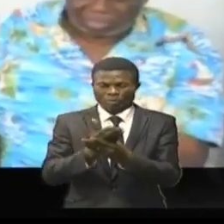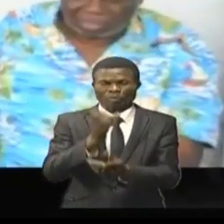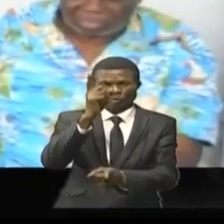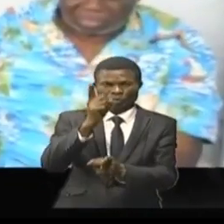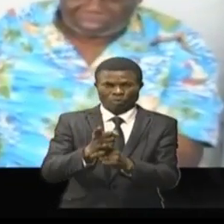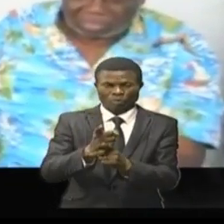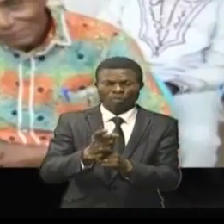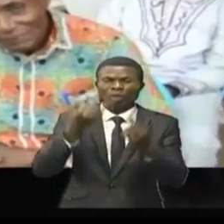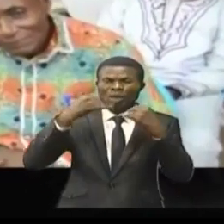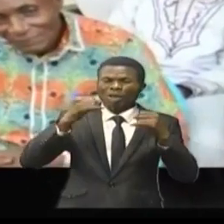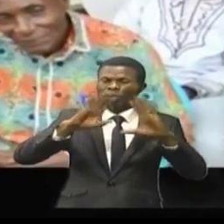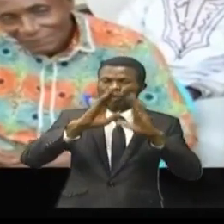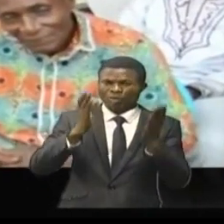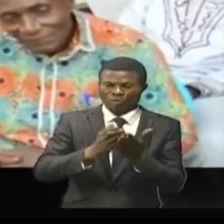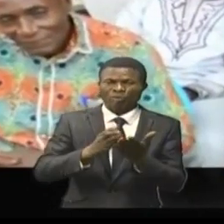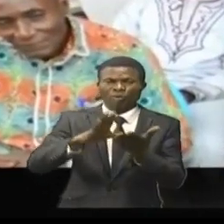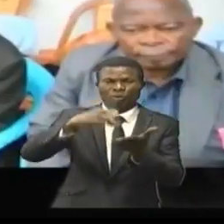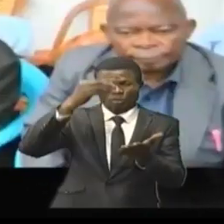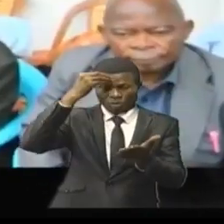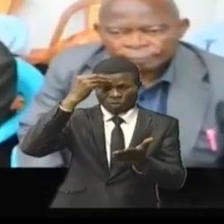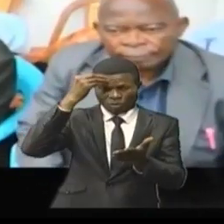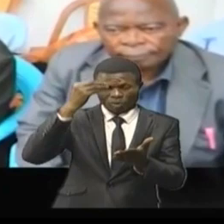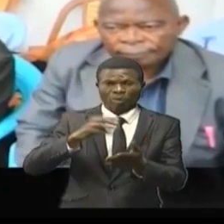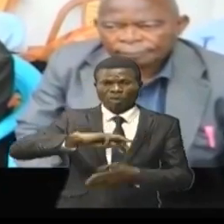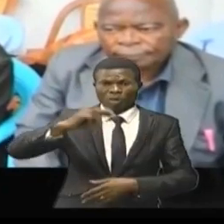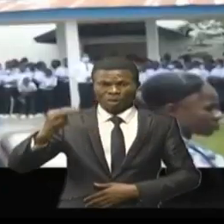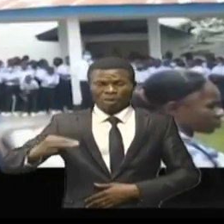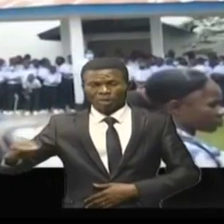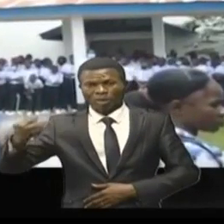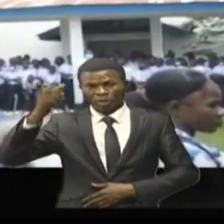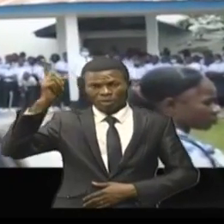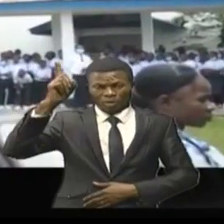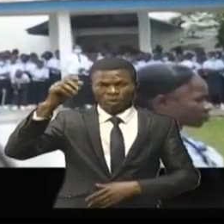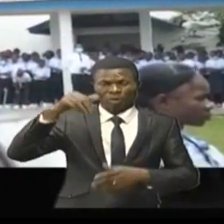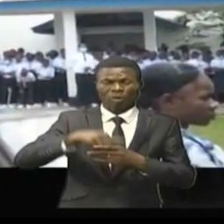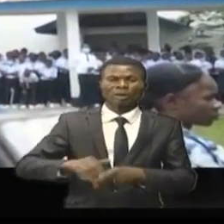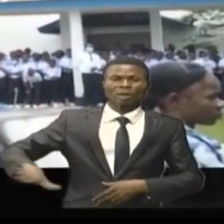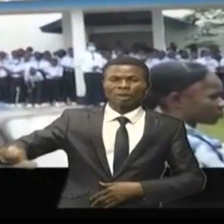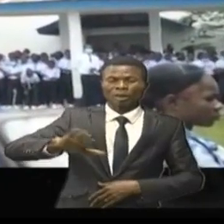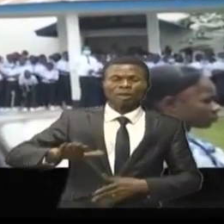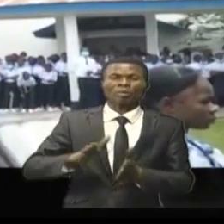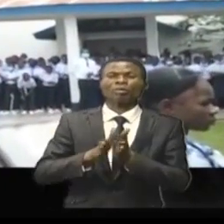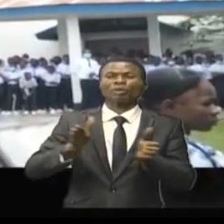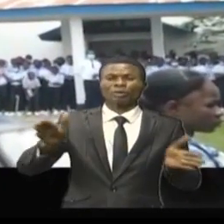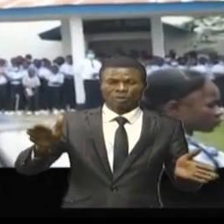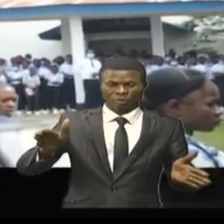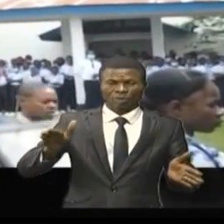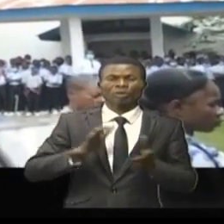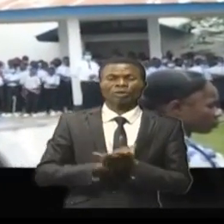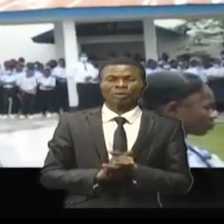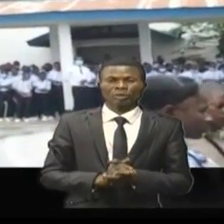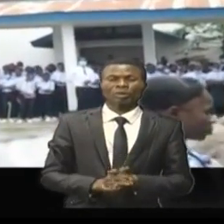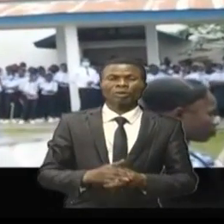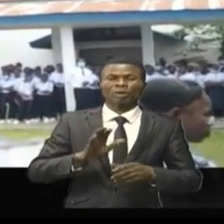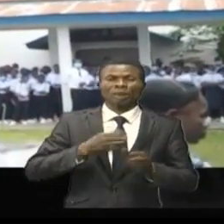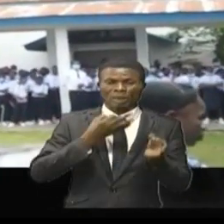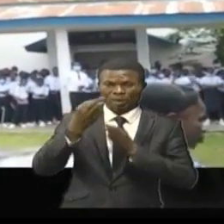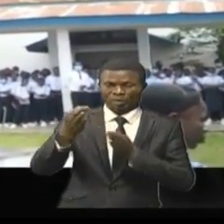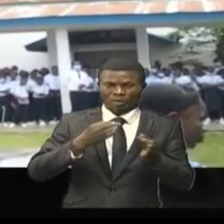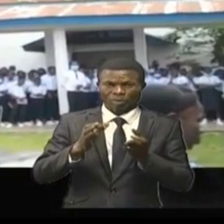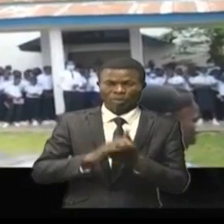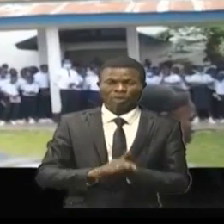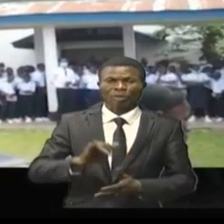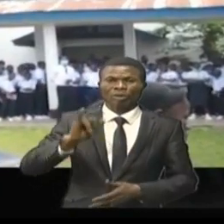les informations sur tous les élèves au Maniema en particulier et sur l'ensemble du territoire national en général, a précisé